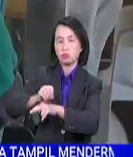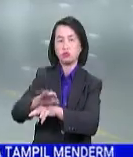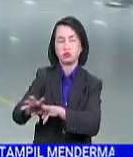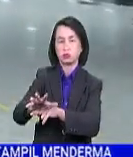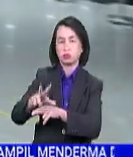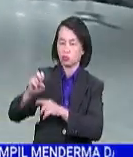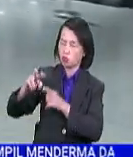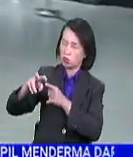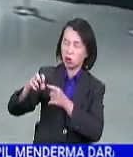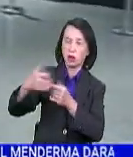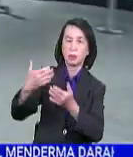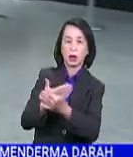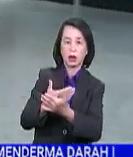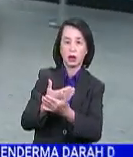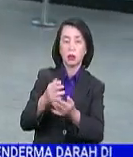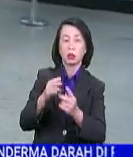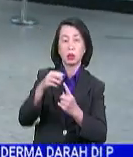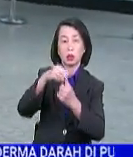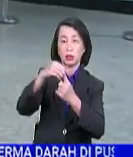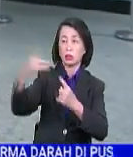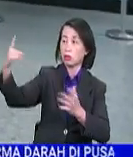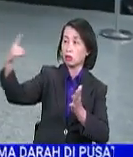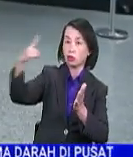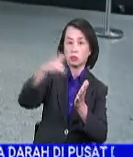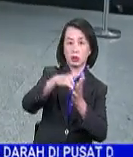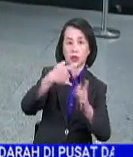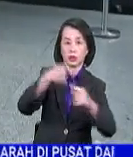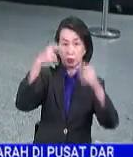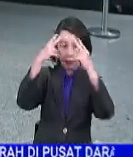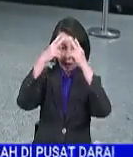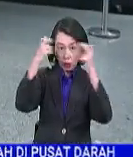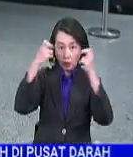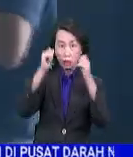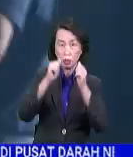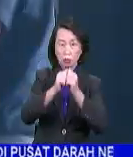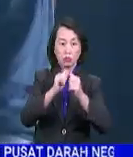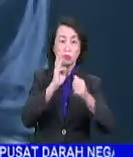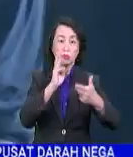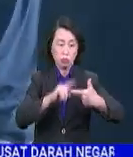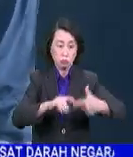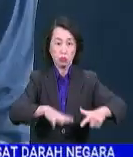varian Omicron, khususnya pengembara dari Arab Saudi, dan juga bencana banjir baru-baru ini.